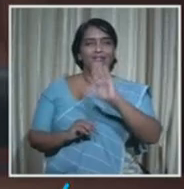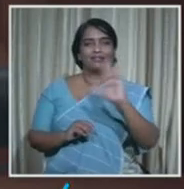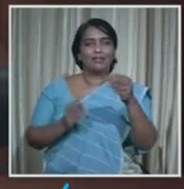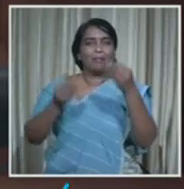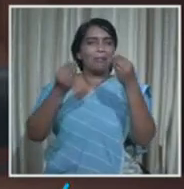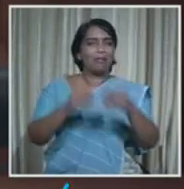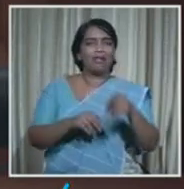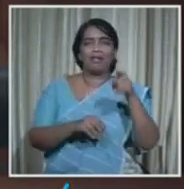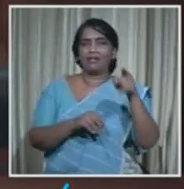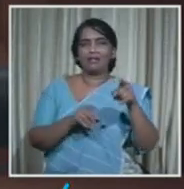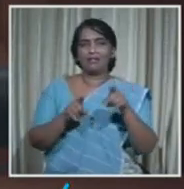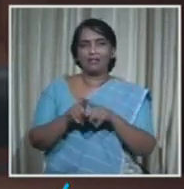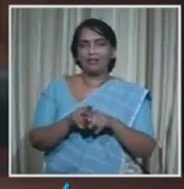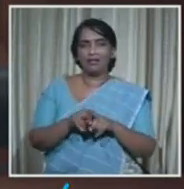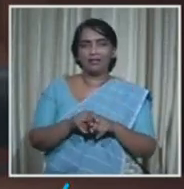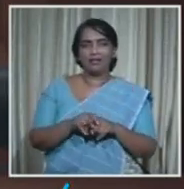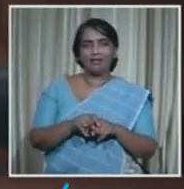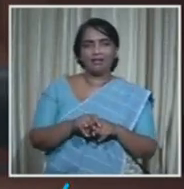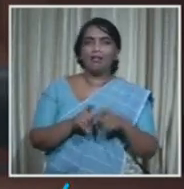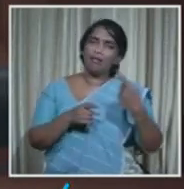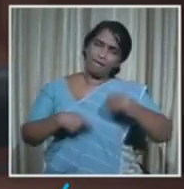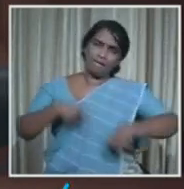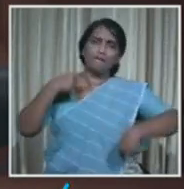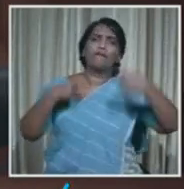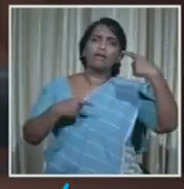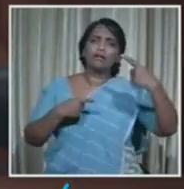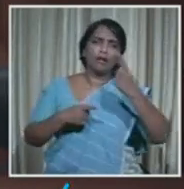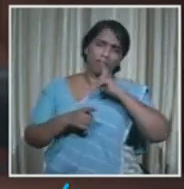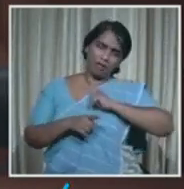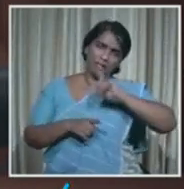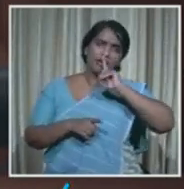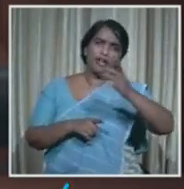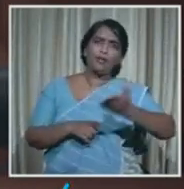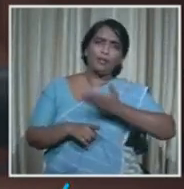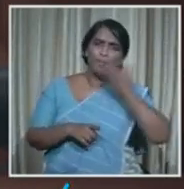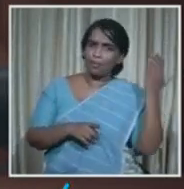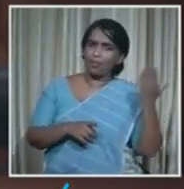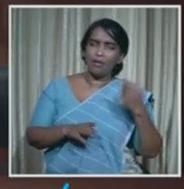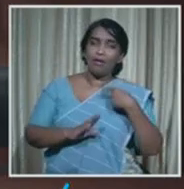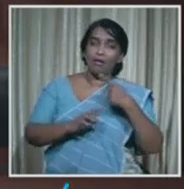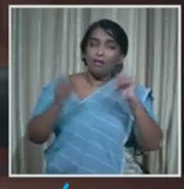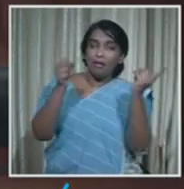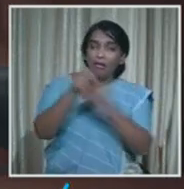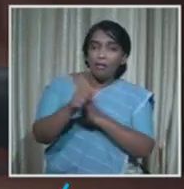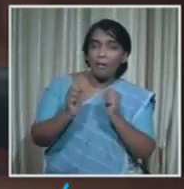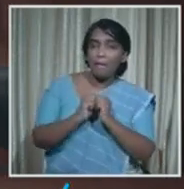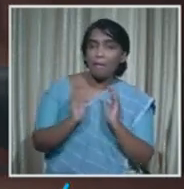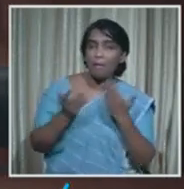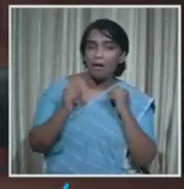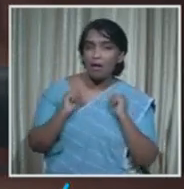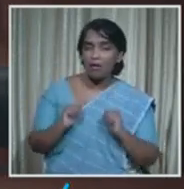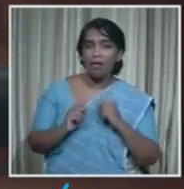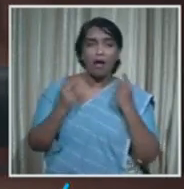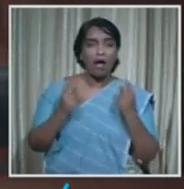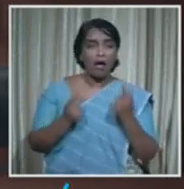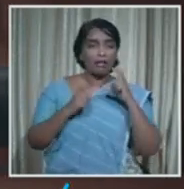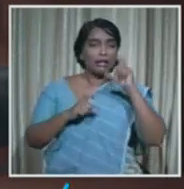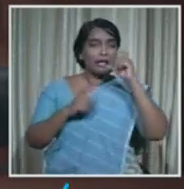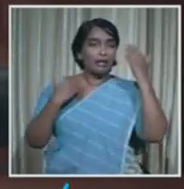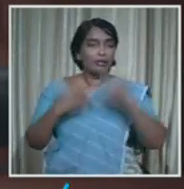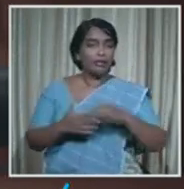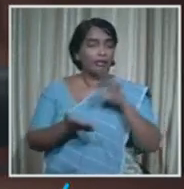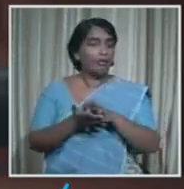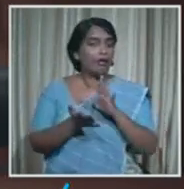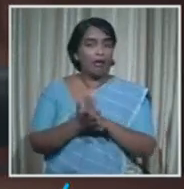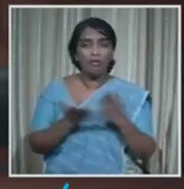स्लिप कर विवाद मट की पुलवा हरिद मेरा गातने कोहमद मेरा हदीस नीति उपयोग करते कोहमद